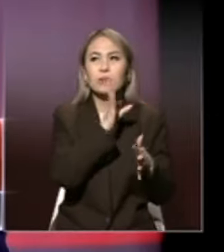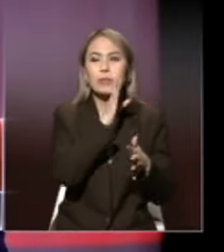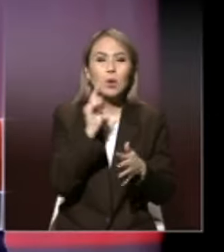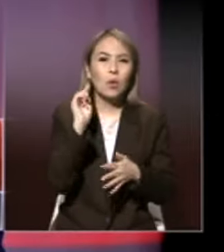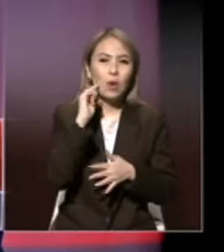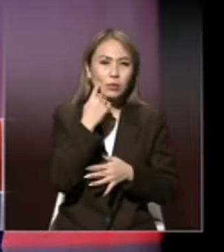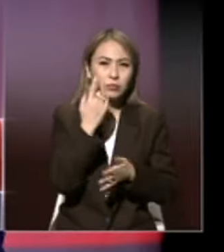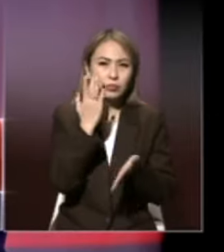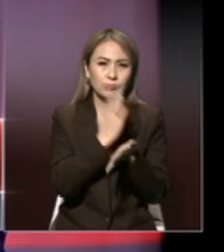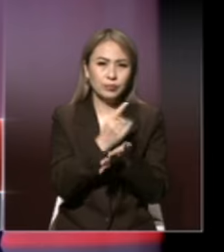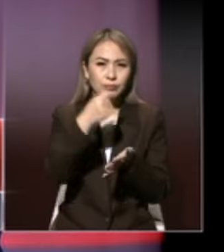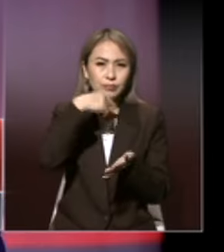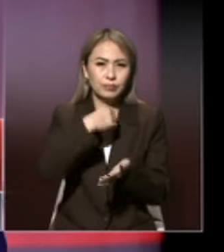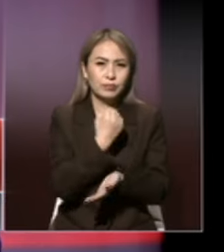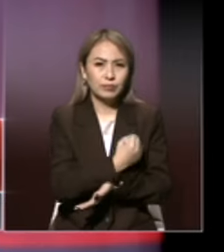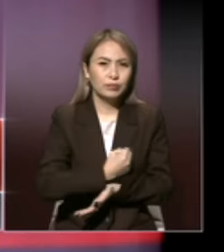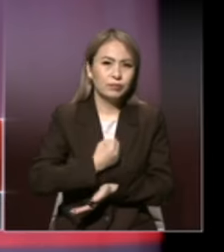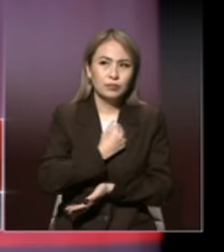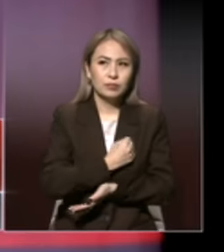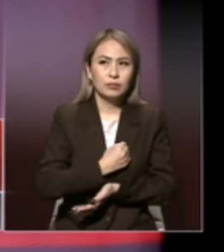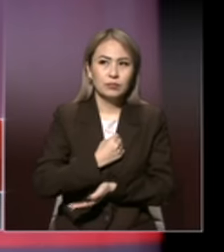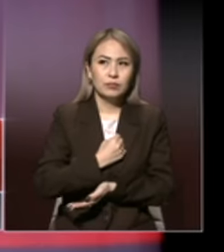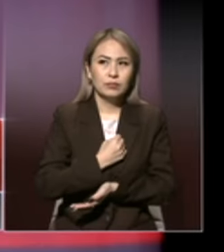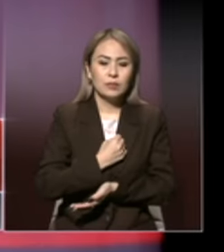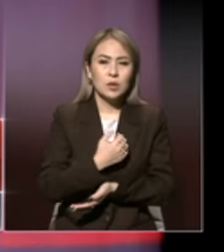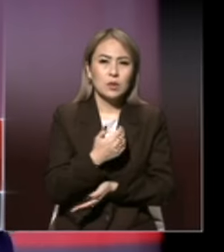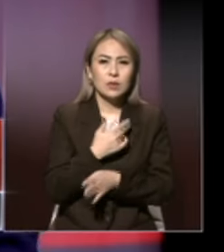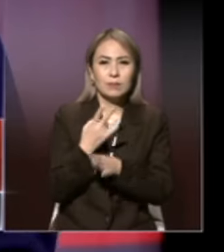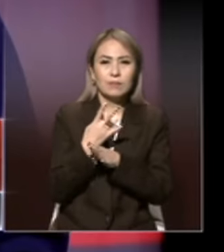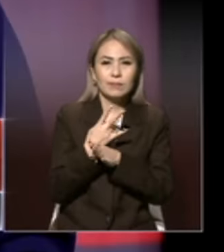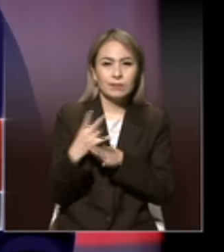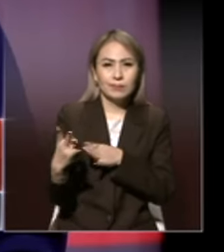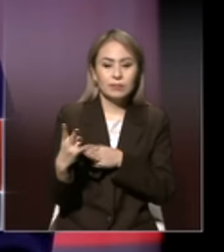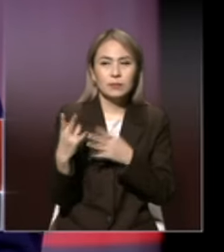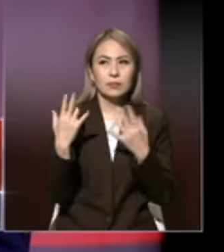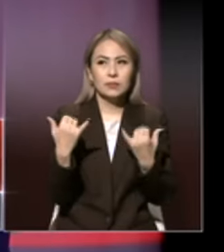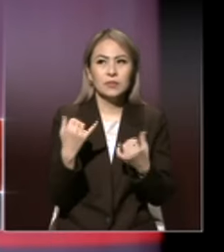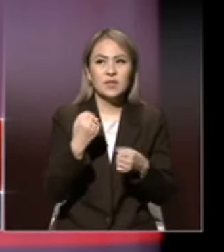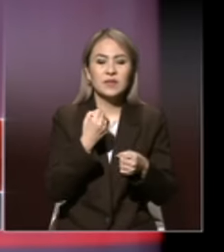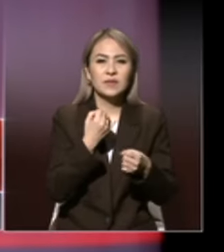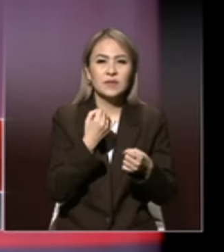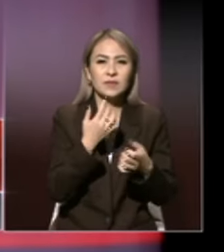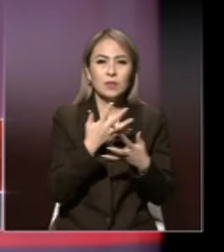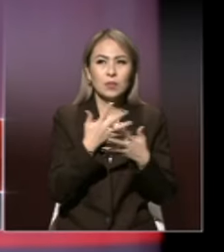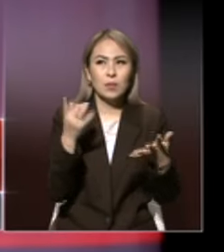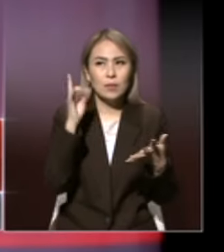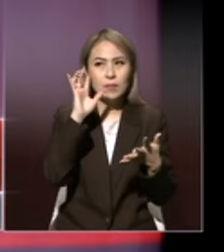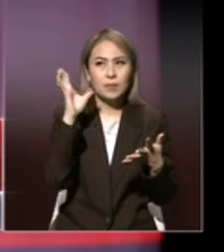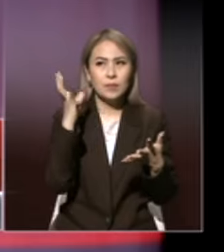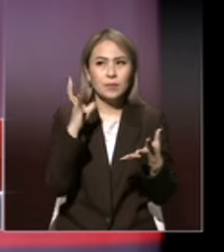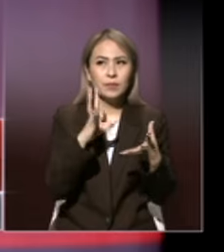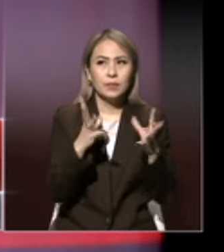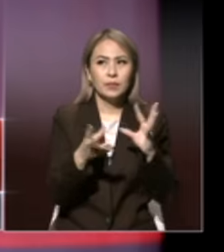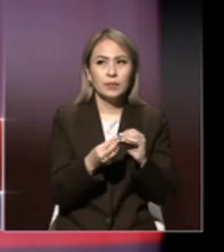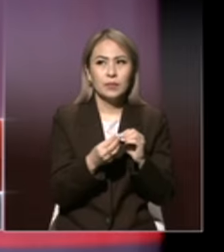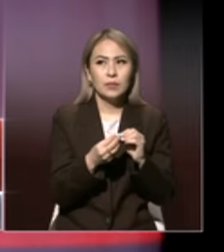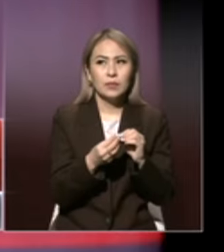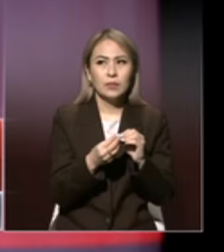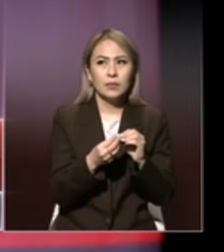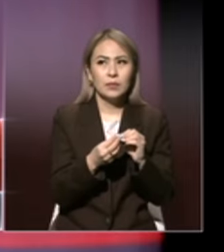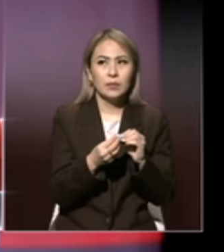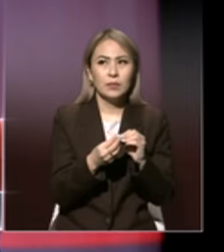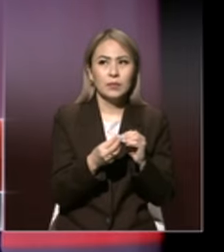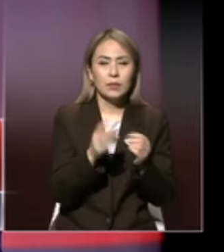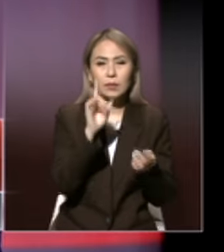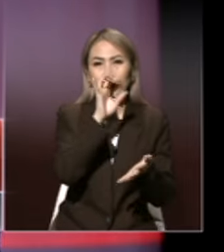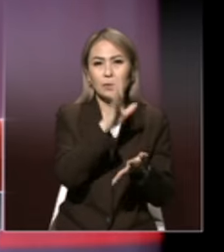ренжірлі болады, әйеліне ашулы болады, кек алғысы келеді. Және физикалық зорлық-зомбылықтан психологиялық зорлық-зомбылыққа. Ержан мырза, кешірім сұраймын. Өткетуі мүмкін. Кешірім сұраймын.